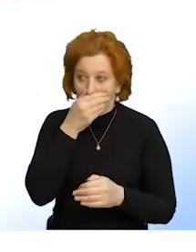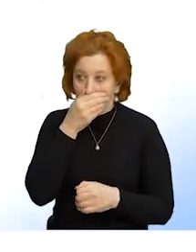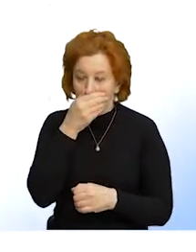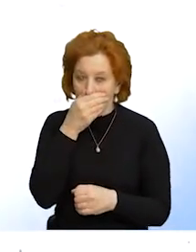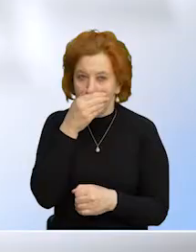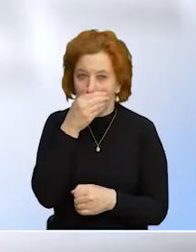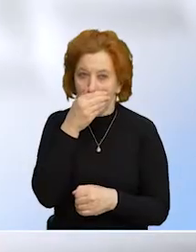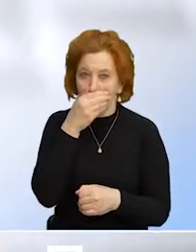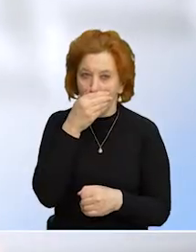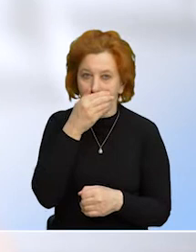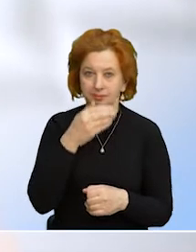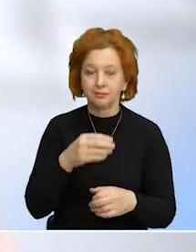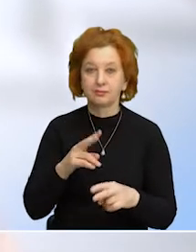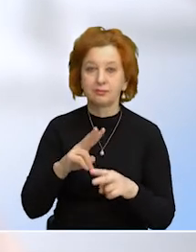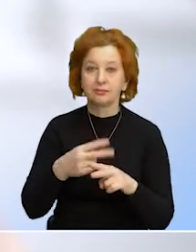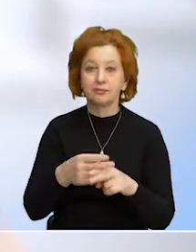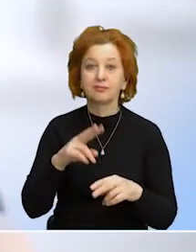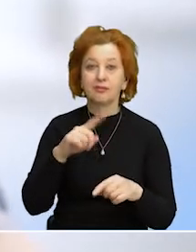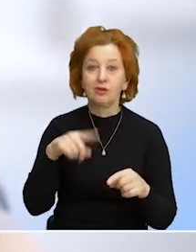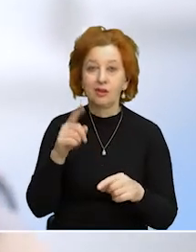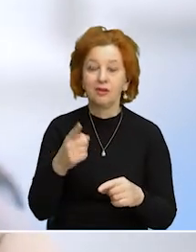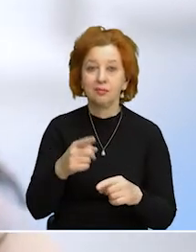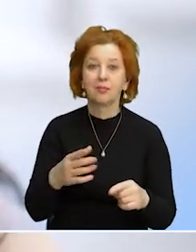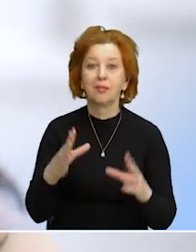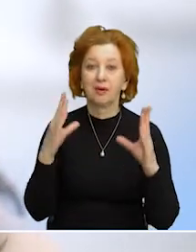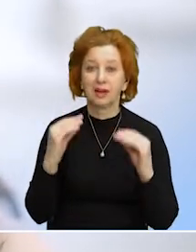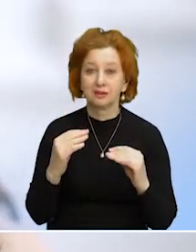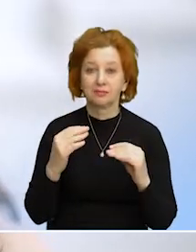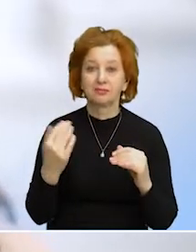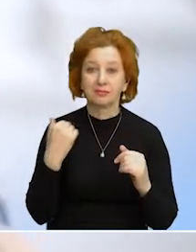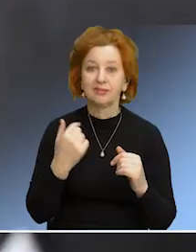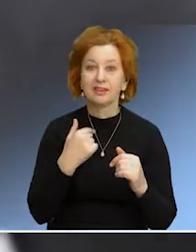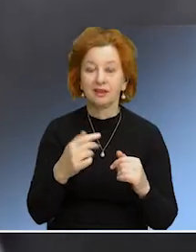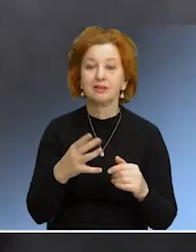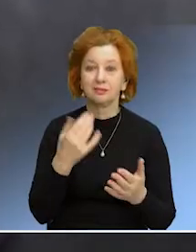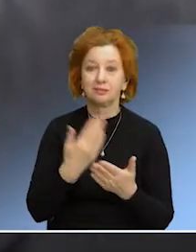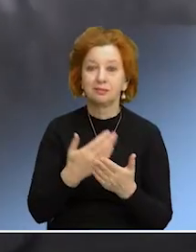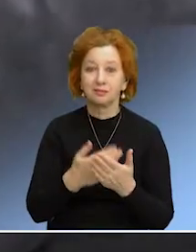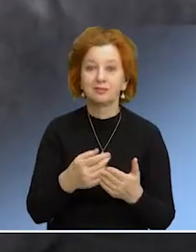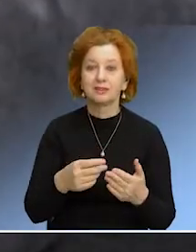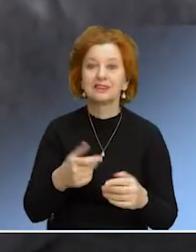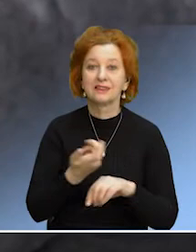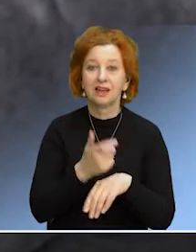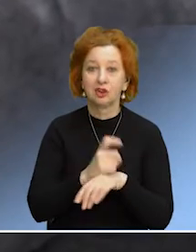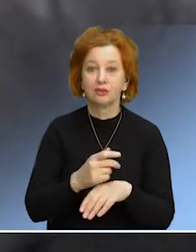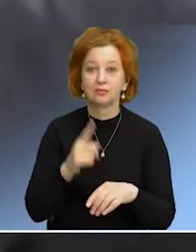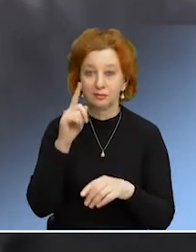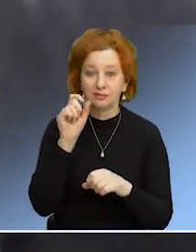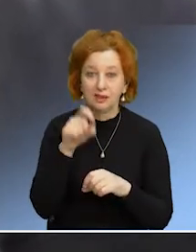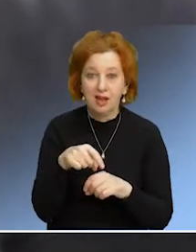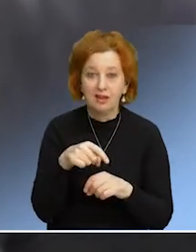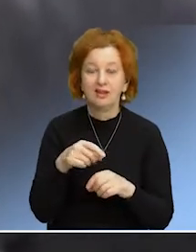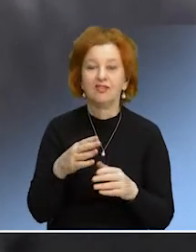позировании. Ошибка номер один – прятать шею. Некоторые девушки, позируя на камеру, слишком